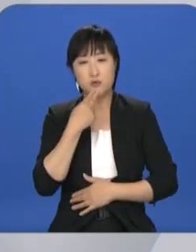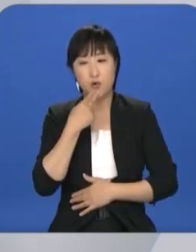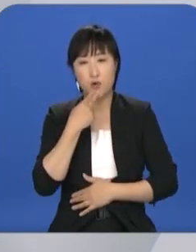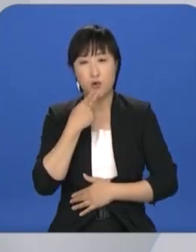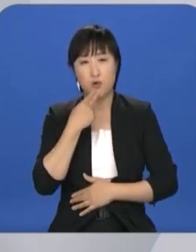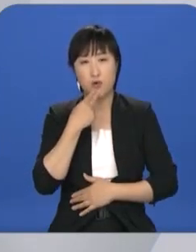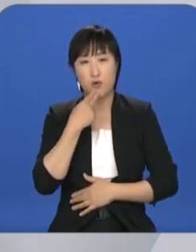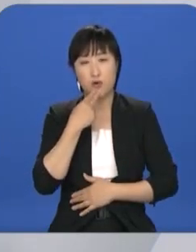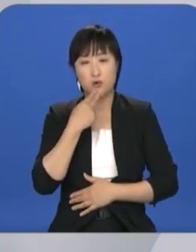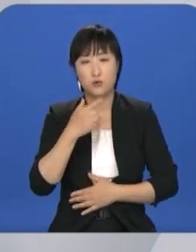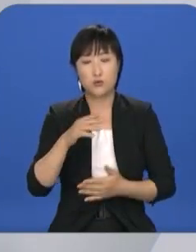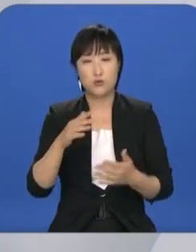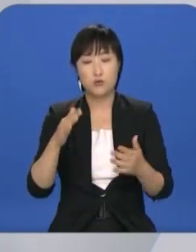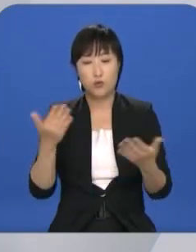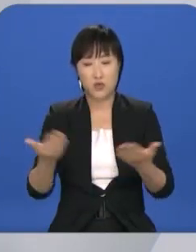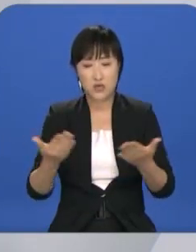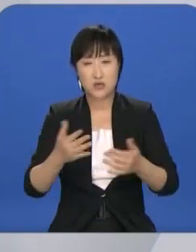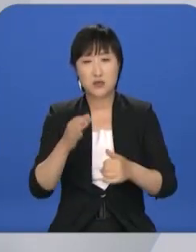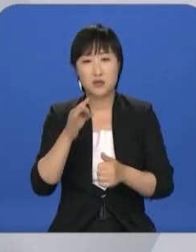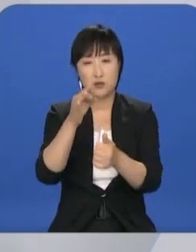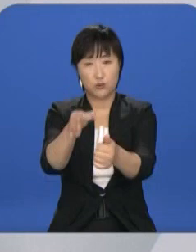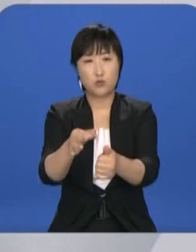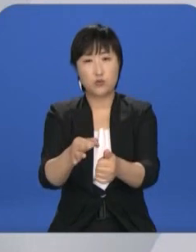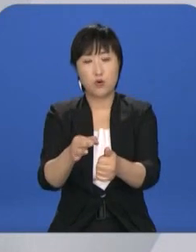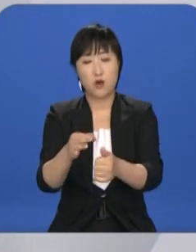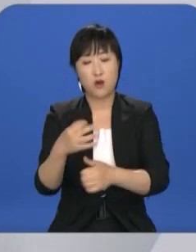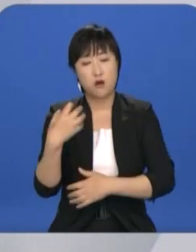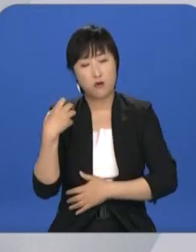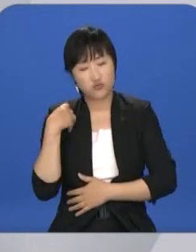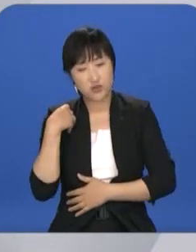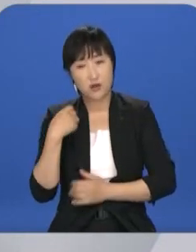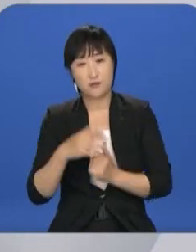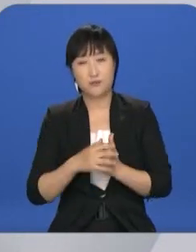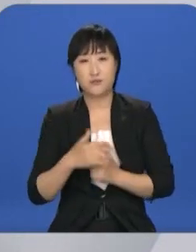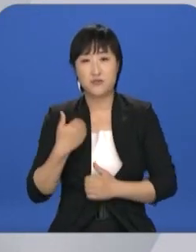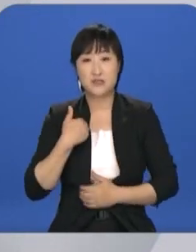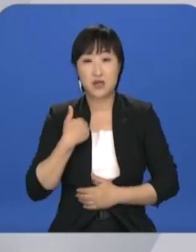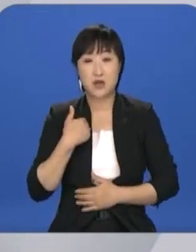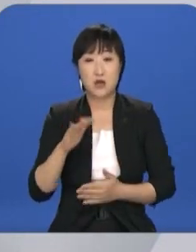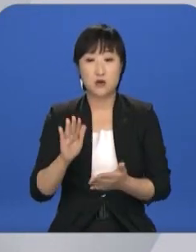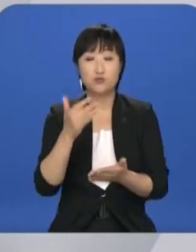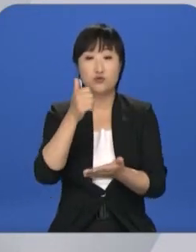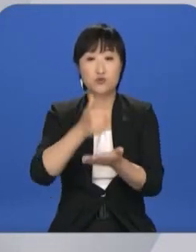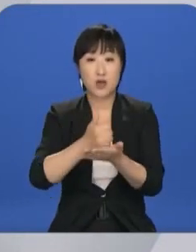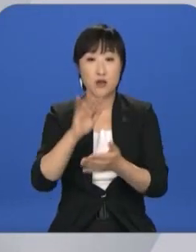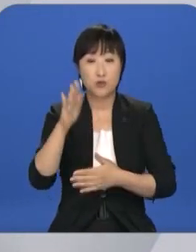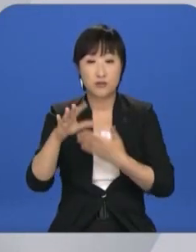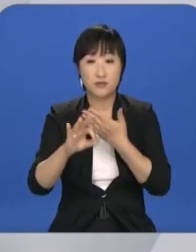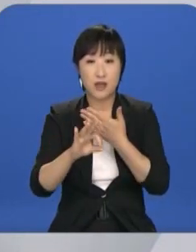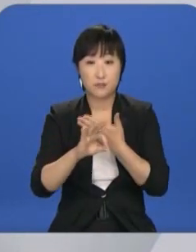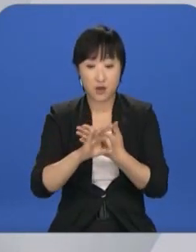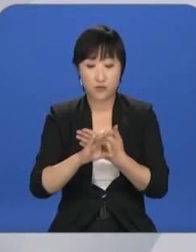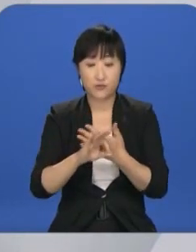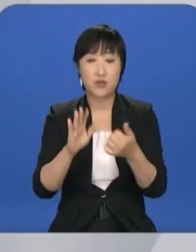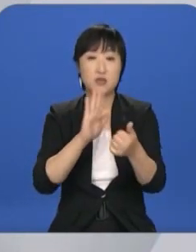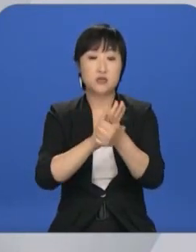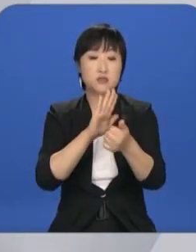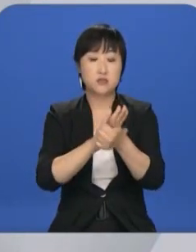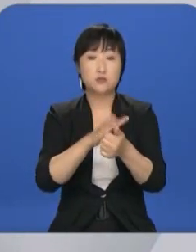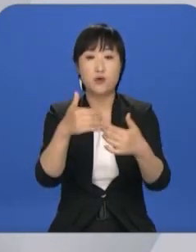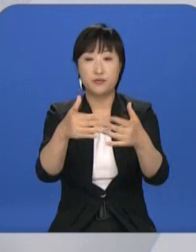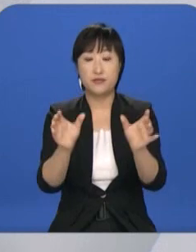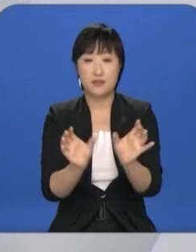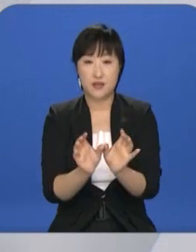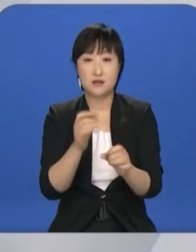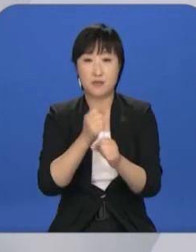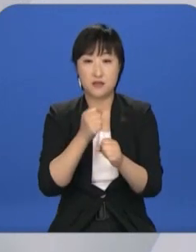상승이라는 이중고를 겪고 있습니다. 저는 군수가 된다면 농촌 일손 돕기 지원단을